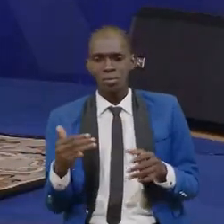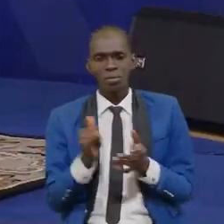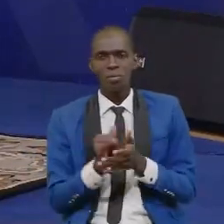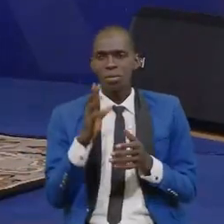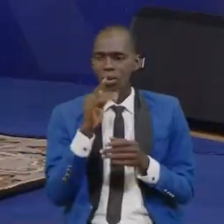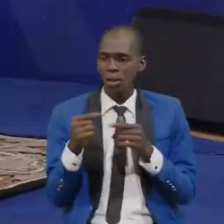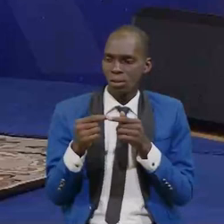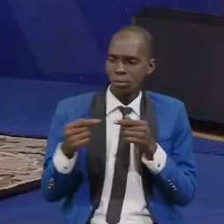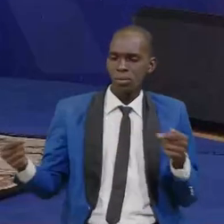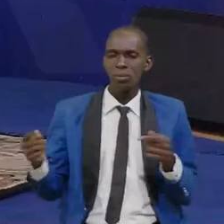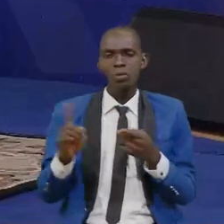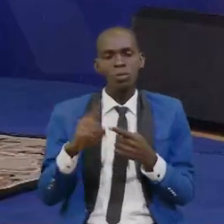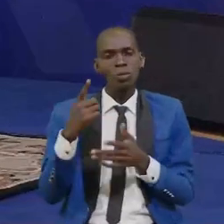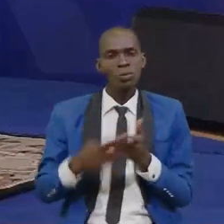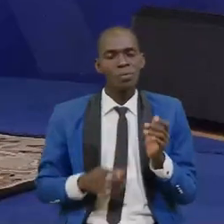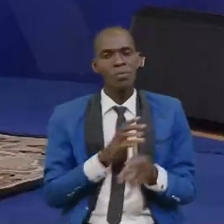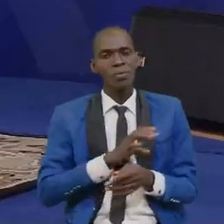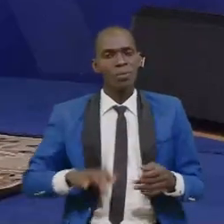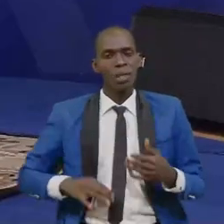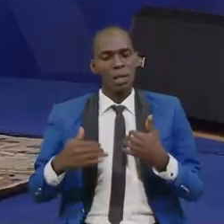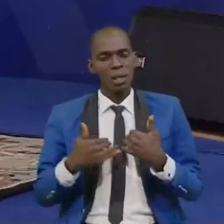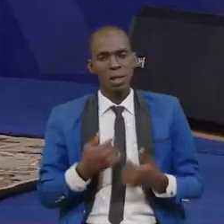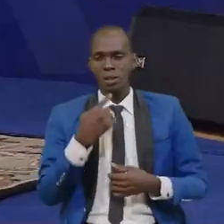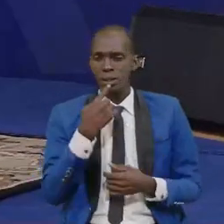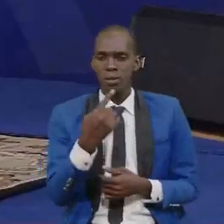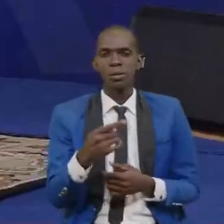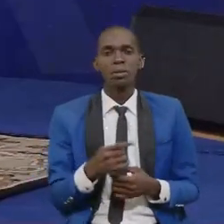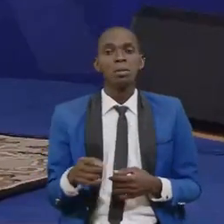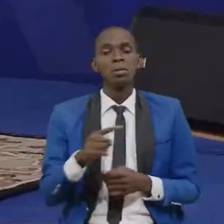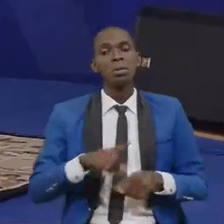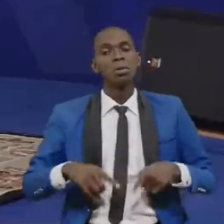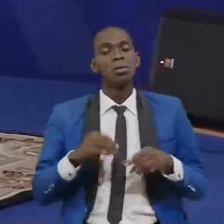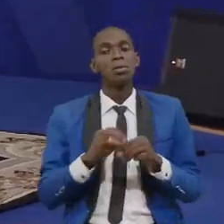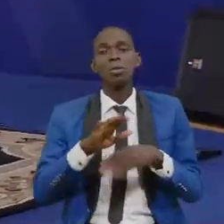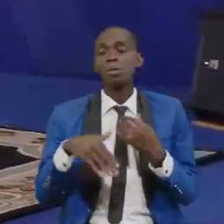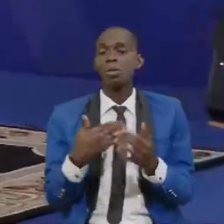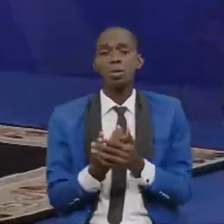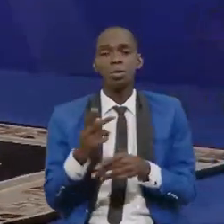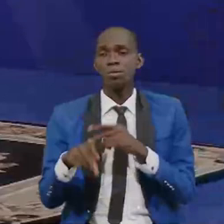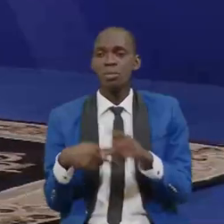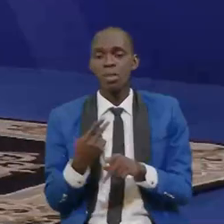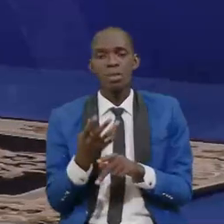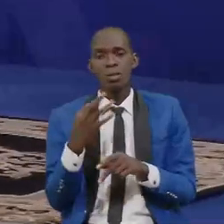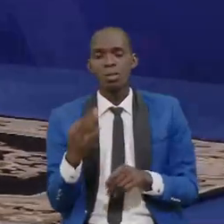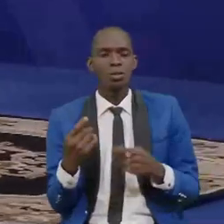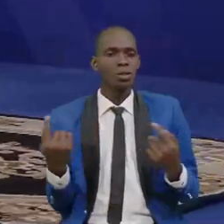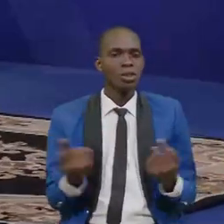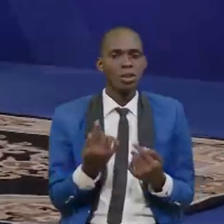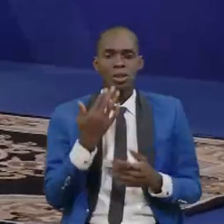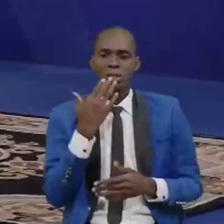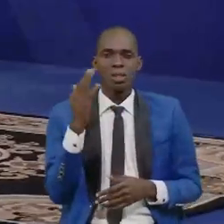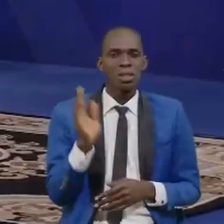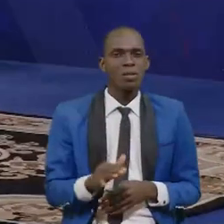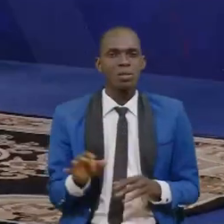dans des choses diamétralement opposées à ce que Christ a dit. Ils vivent dans toutes sortes de péchés, toutes sortes de mal. Et ils font